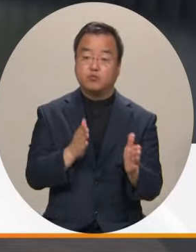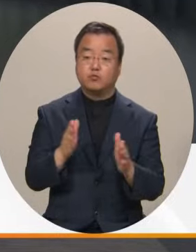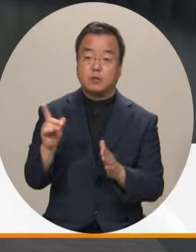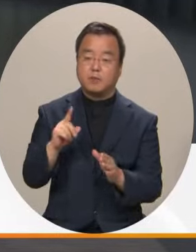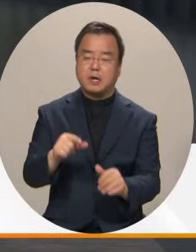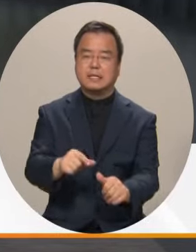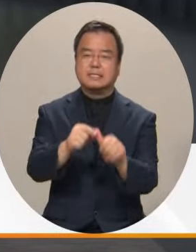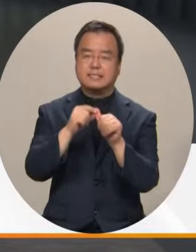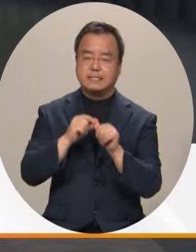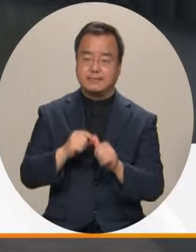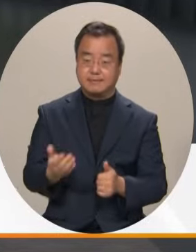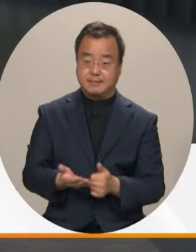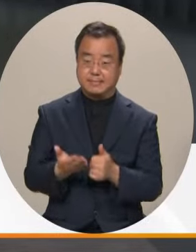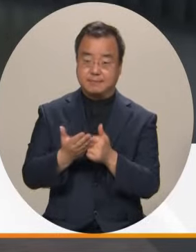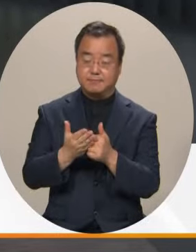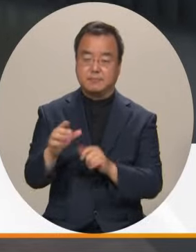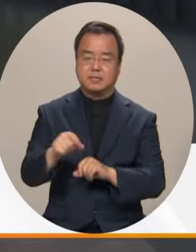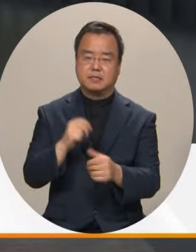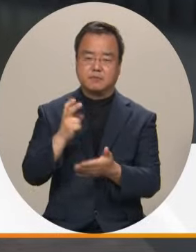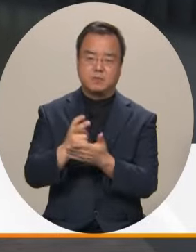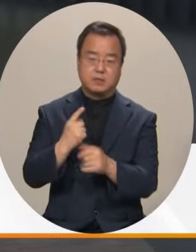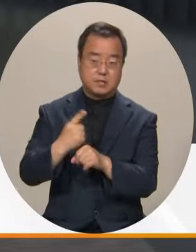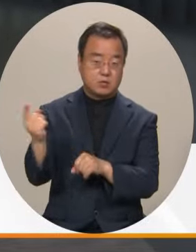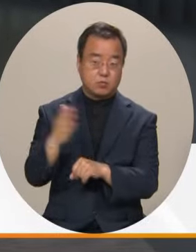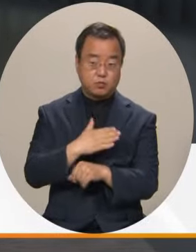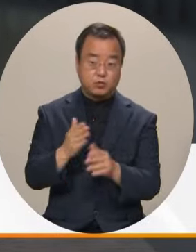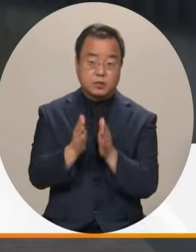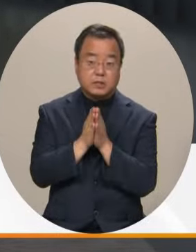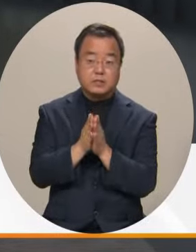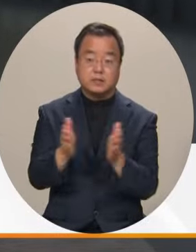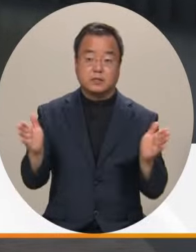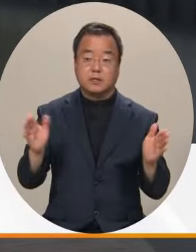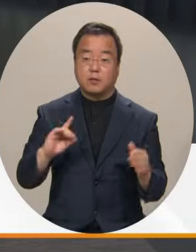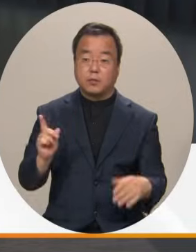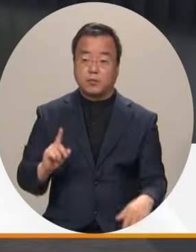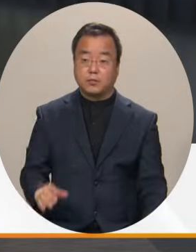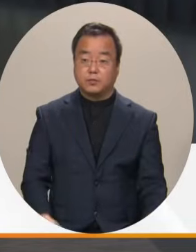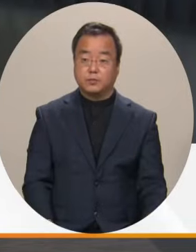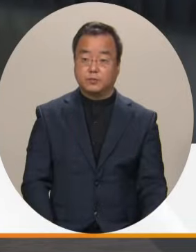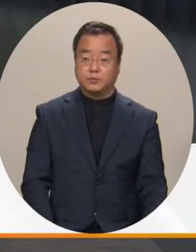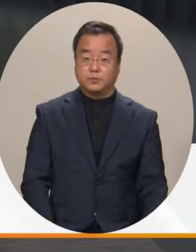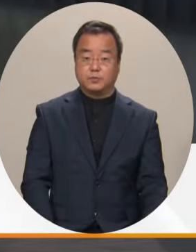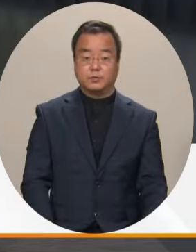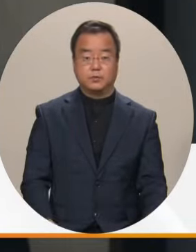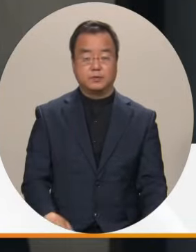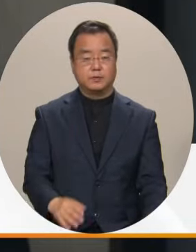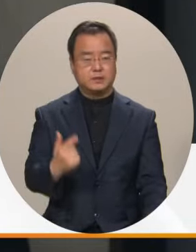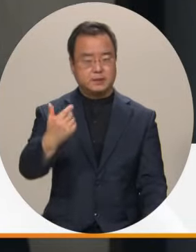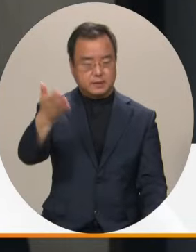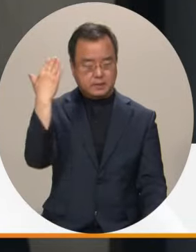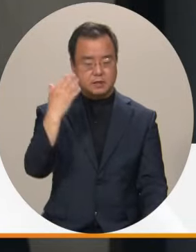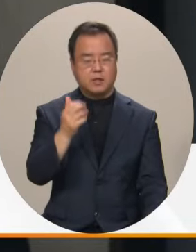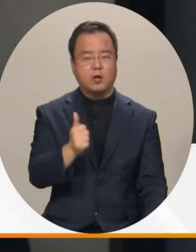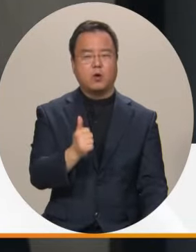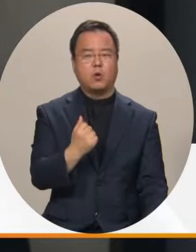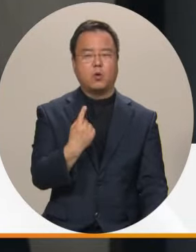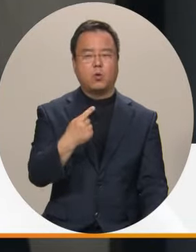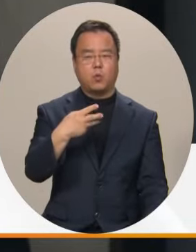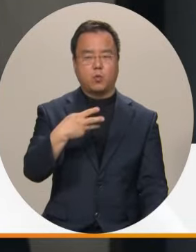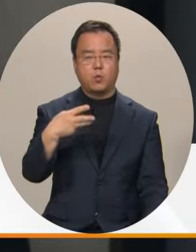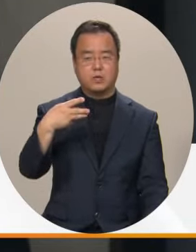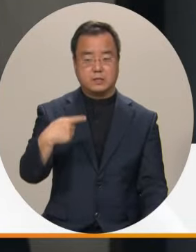내년부터 입양 특례법 시행되는데 어떻게 준비하고 계십니까 이게 그 뭐 홀트로 대표됐던 민간 입양 기관에서